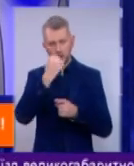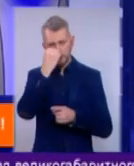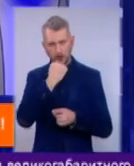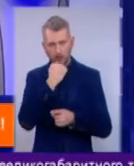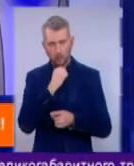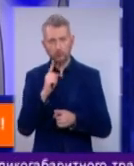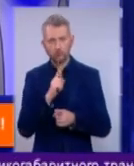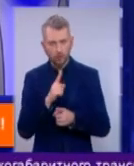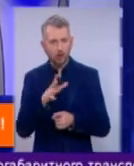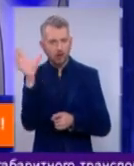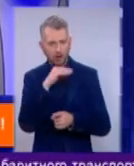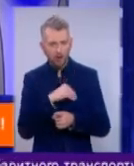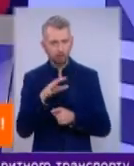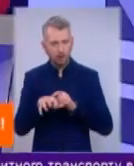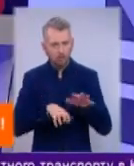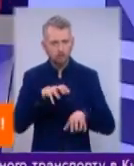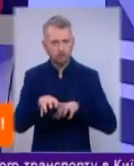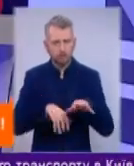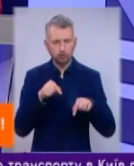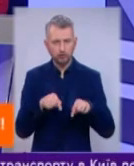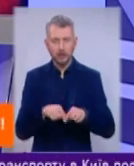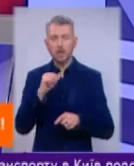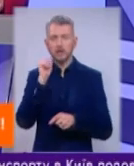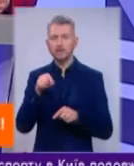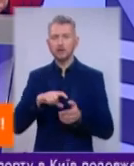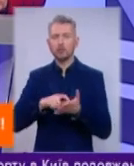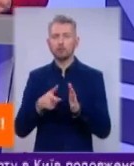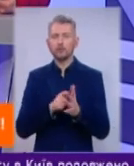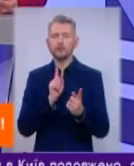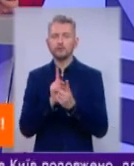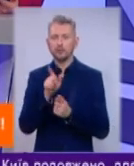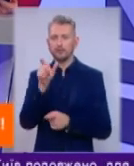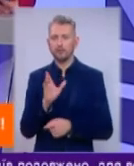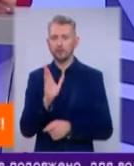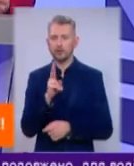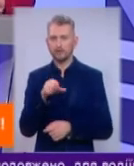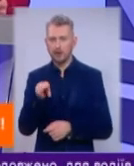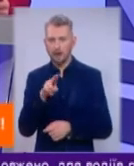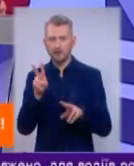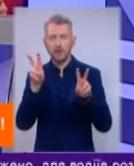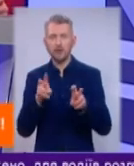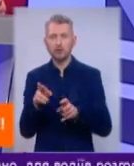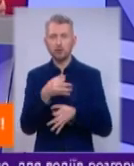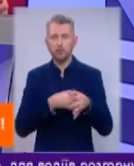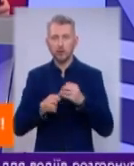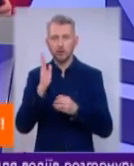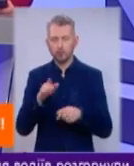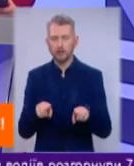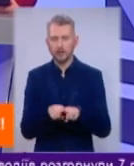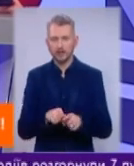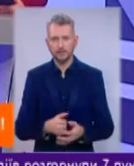що дібралися через снігові замети. Вже завтра в цій студії зустрічаєте Владислава Кресніцького. Теми для обговорення будуть